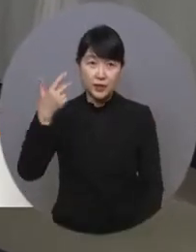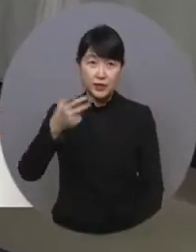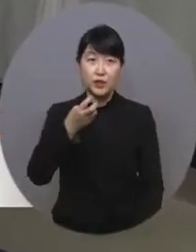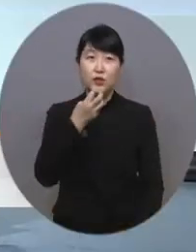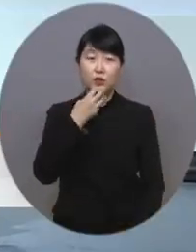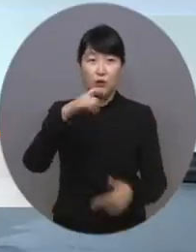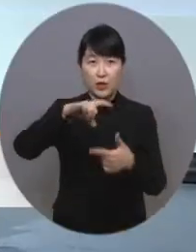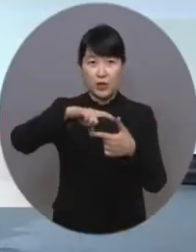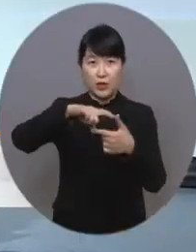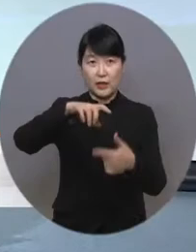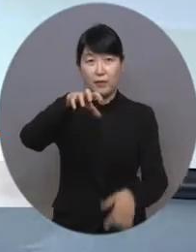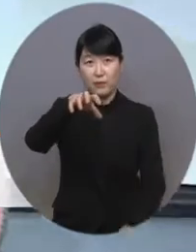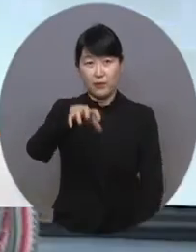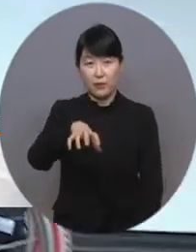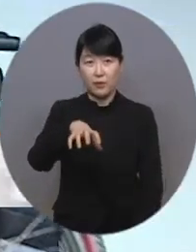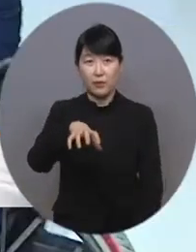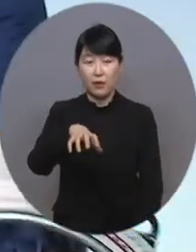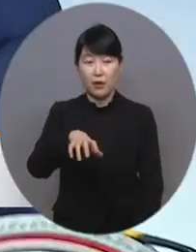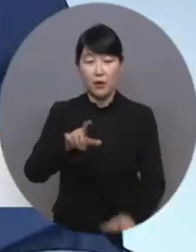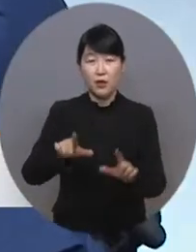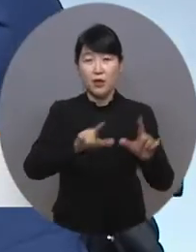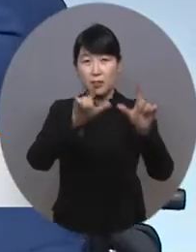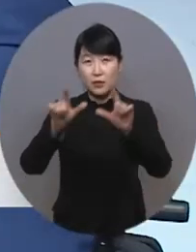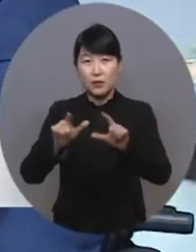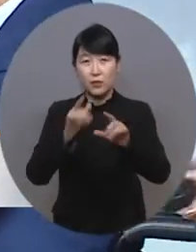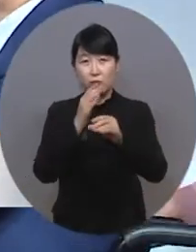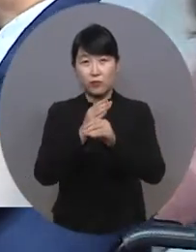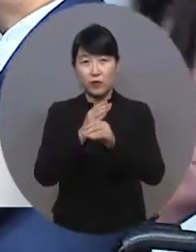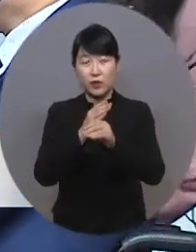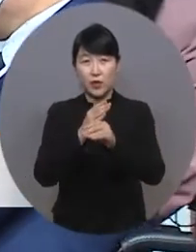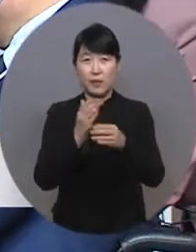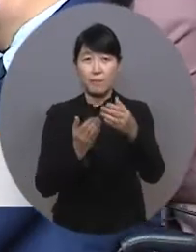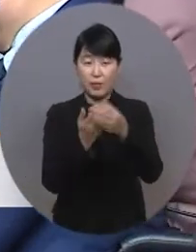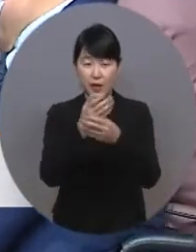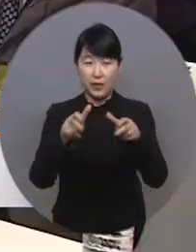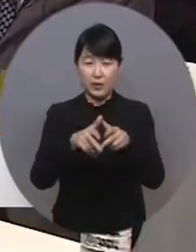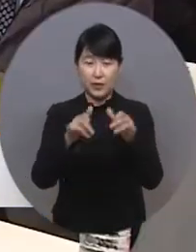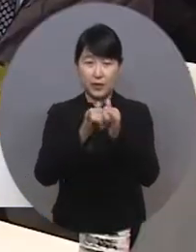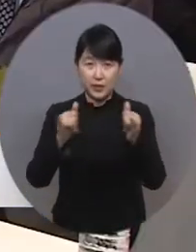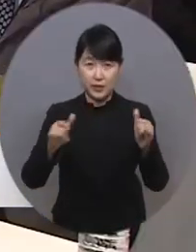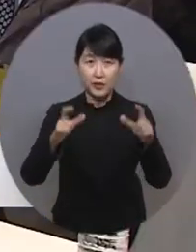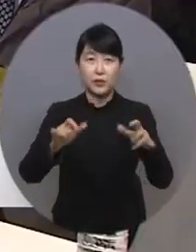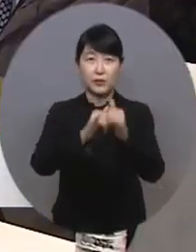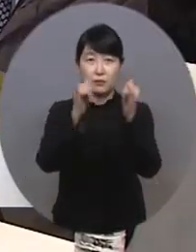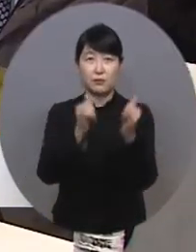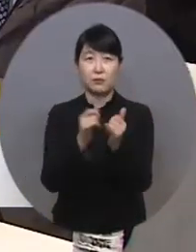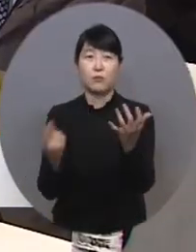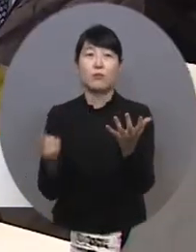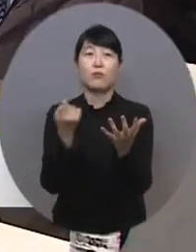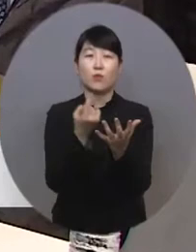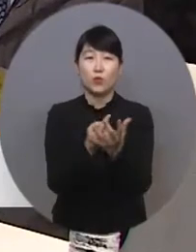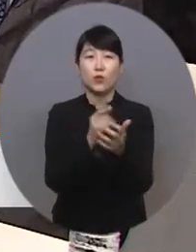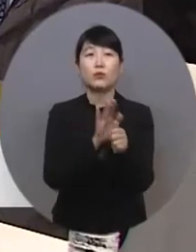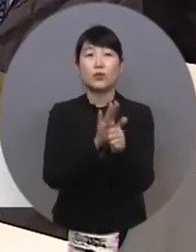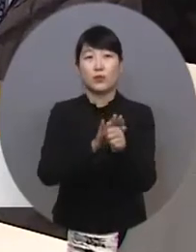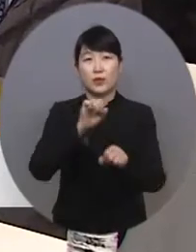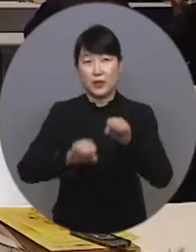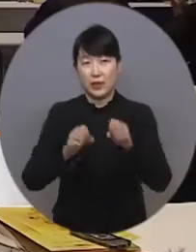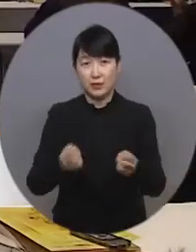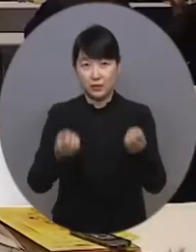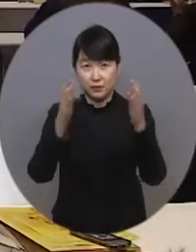강남구에 위치한 섬유센터에서 중도장애인의 지역사회 복귀 지원을 위한 일상의 삶으로 행사가